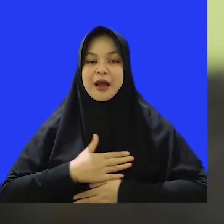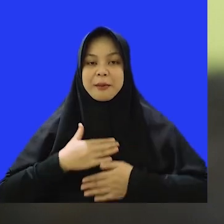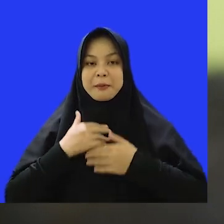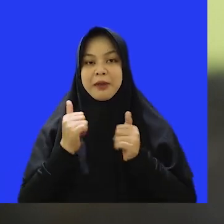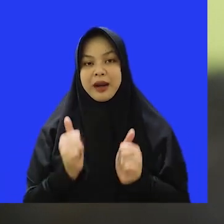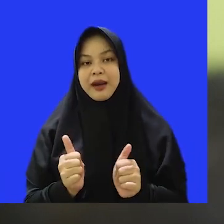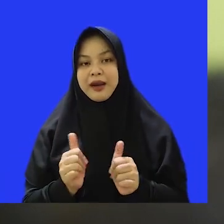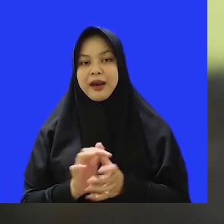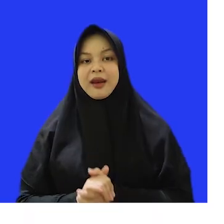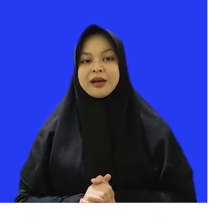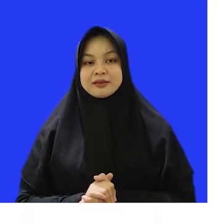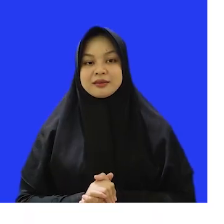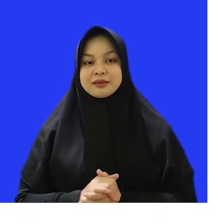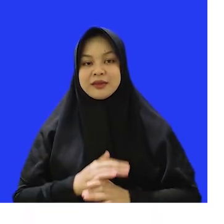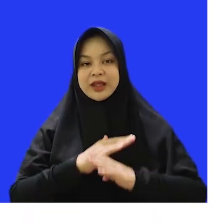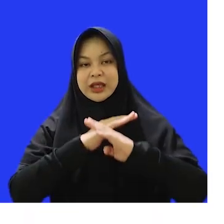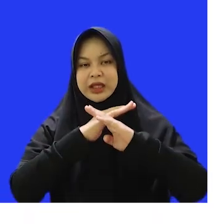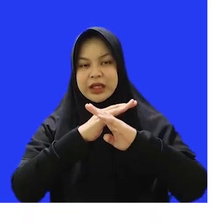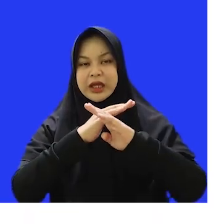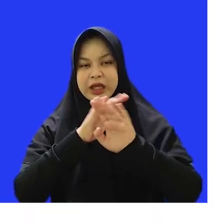dan nyaman.